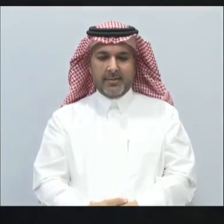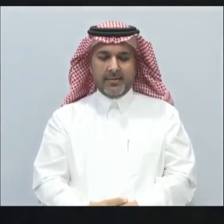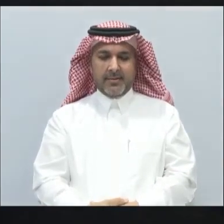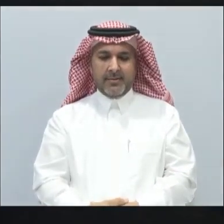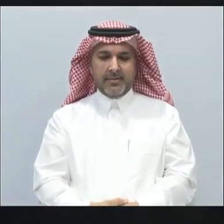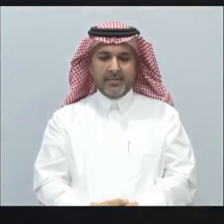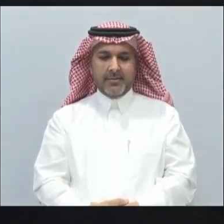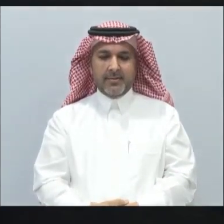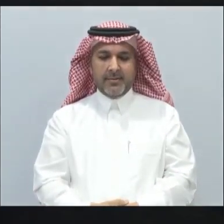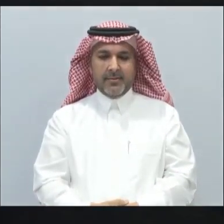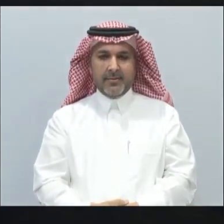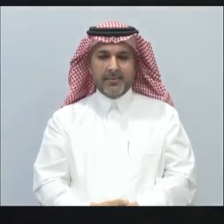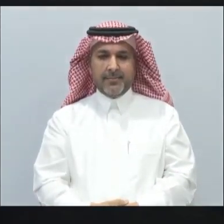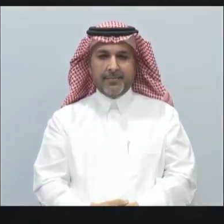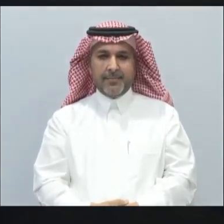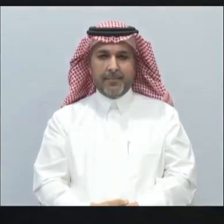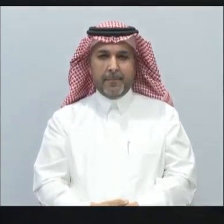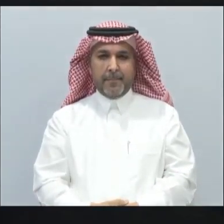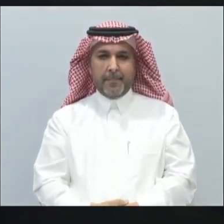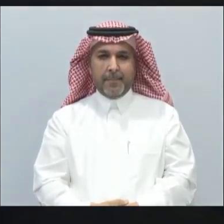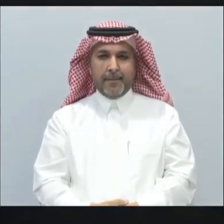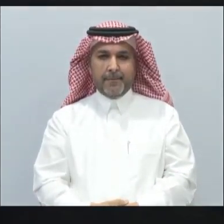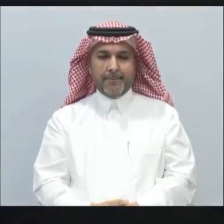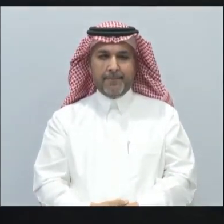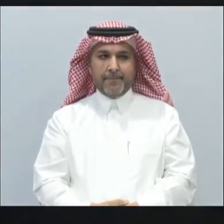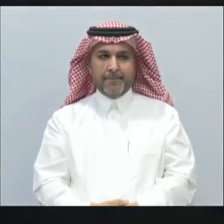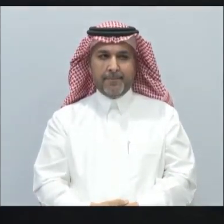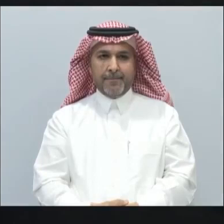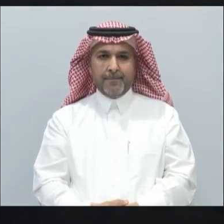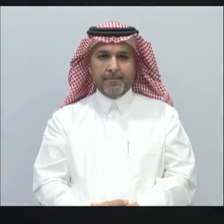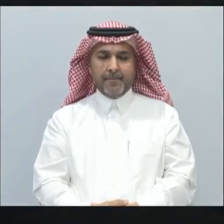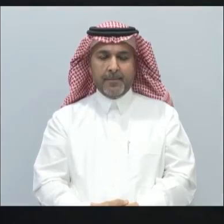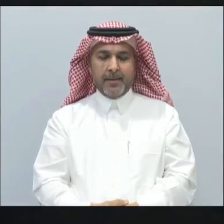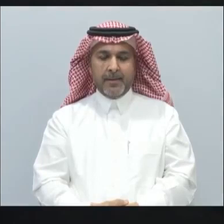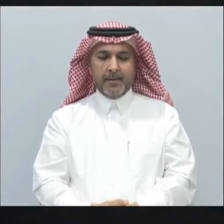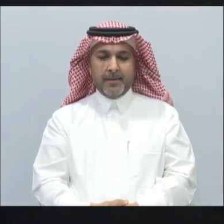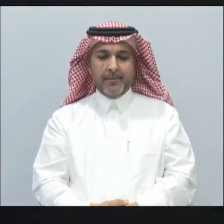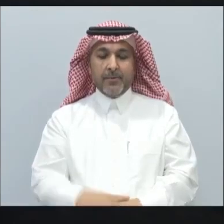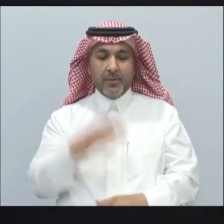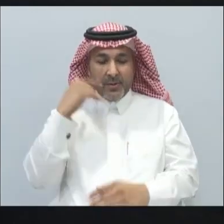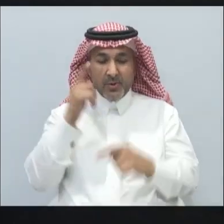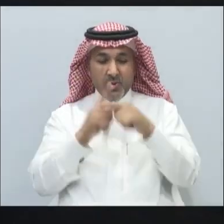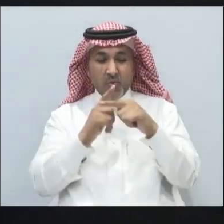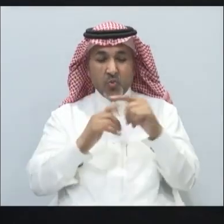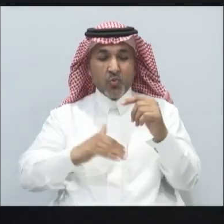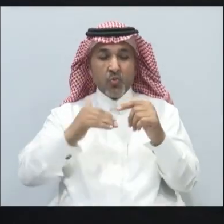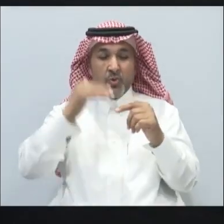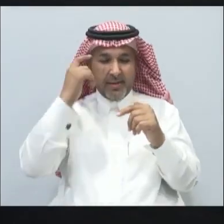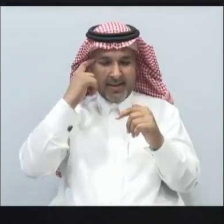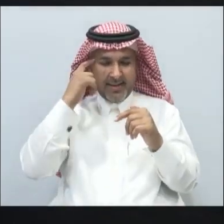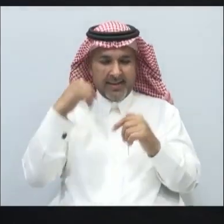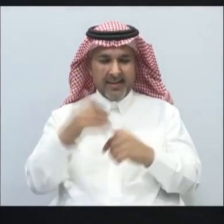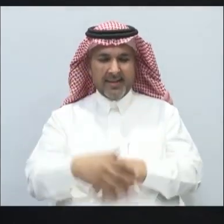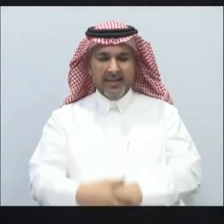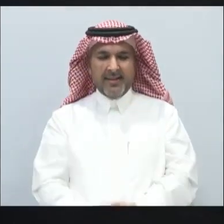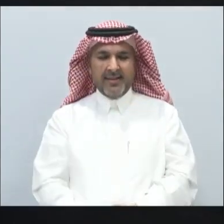110 مثلا فيصير المبلغ الاجمالي كم 1210 شوفوا يصير في زياده كان المفروض 1200 لو كنت انا بمشي